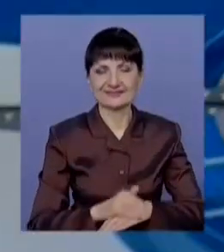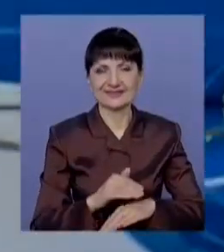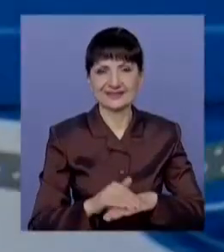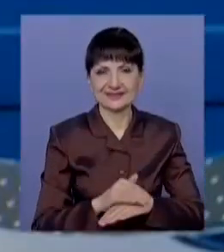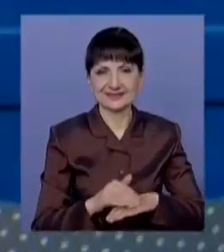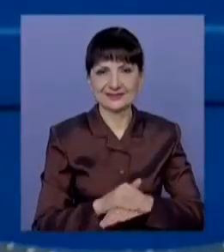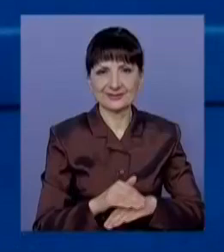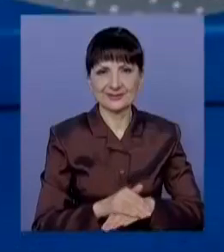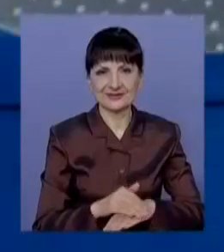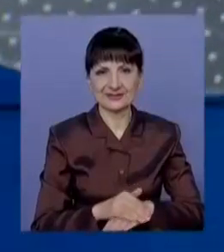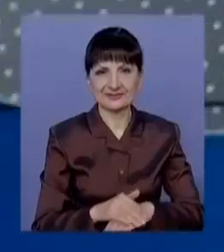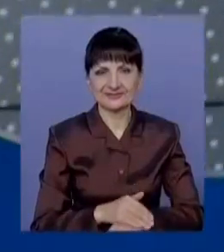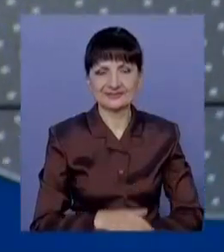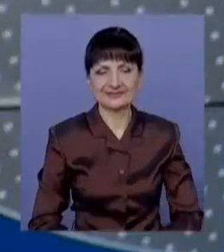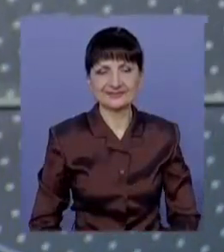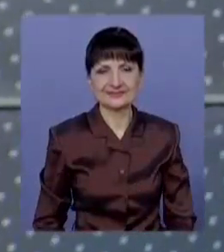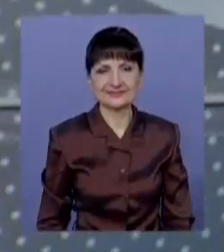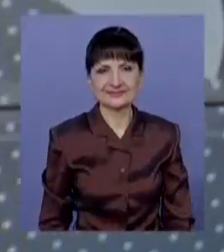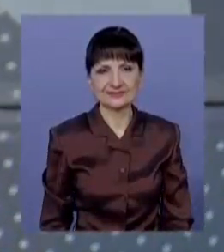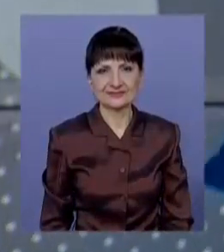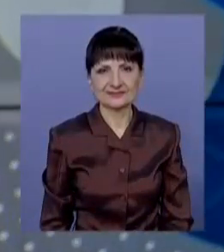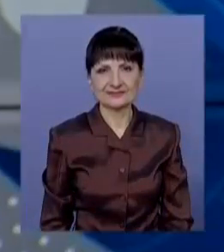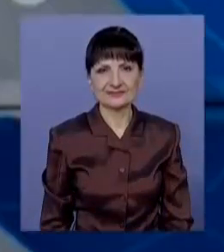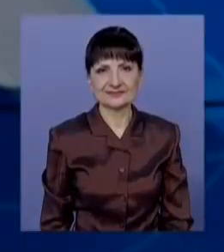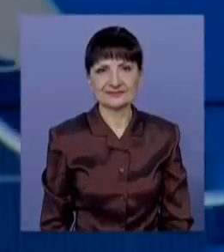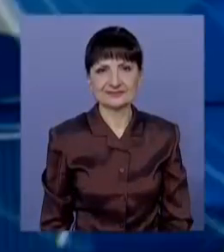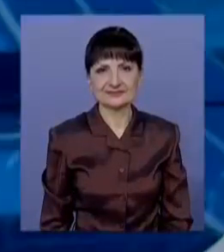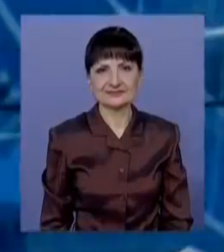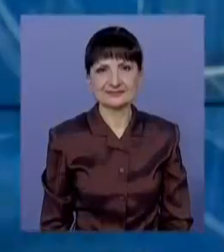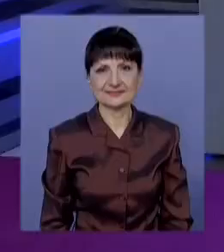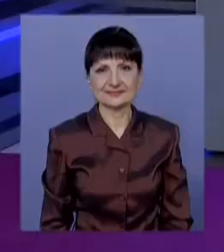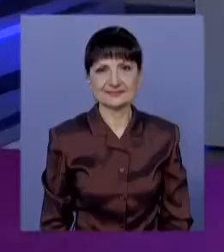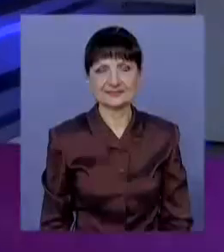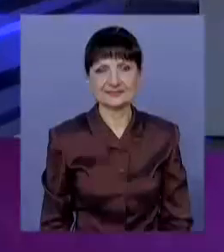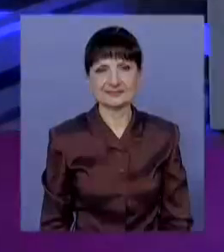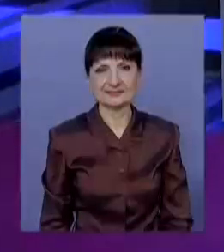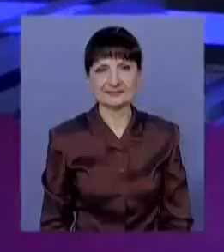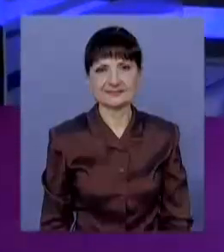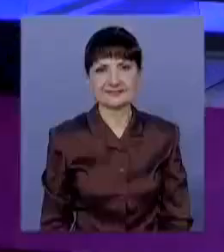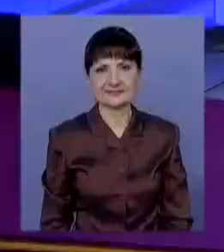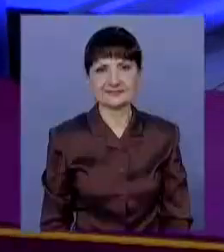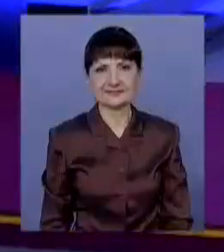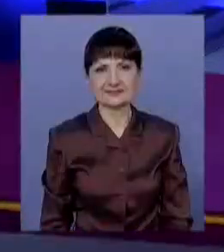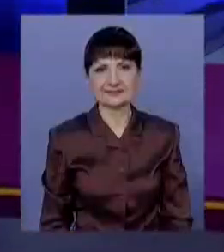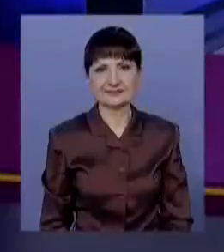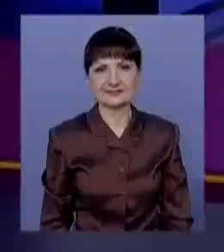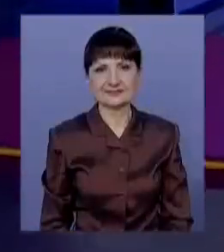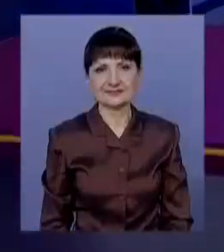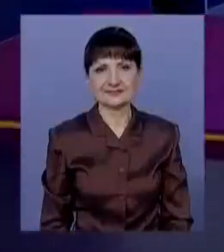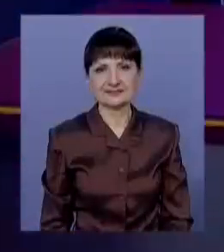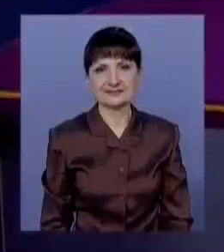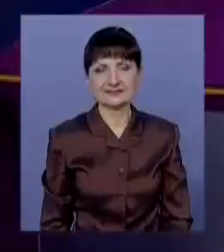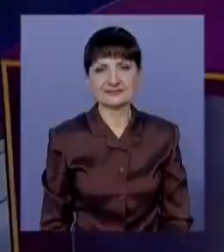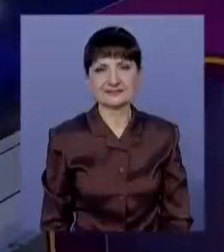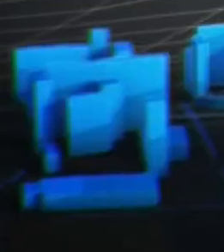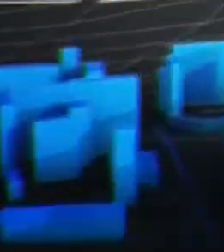руководителя управления социального благосостояния города Алматы Данияр Алькебайулы. Встретимся через несколько минут. Не переключайтесь.